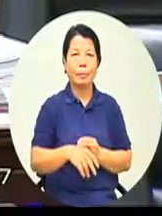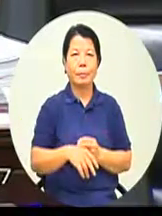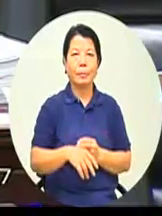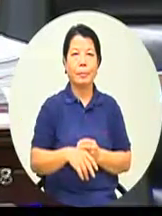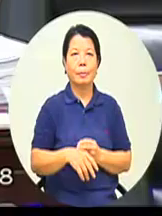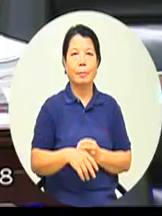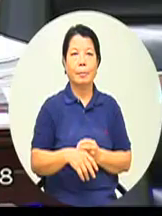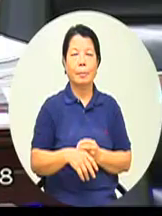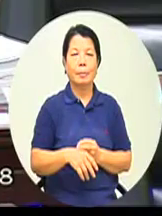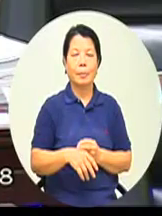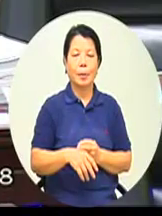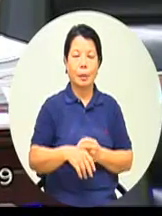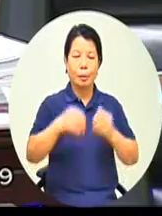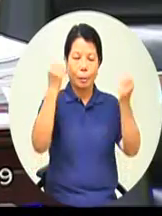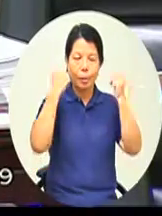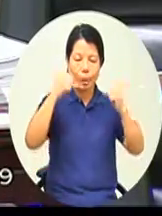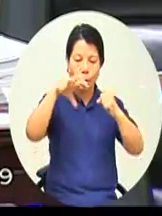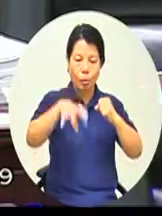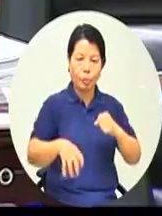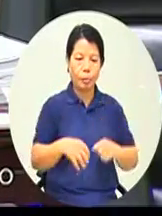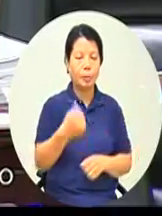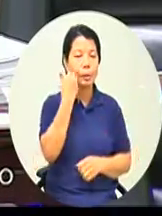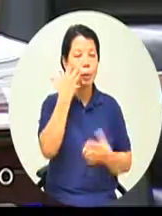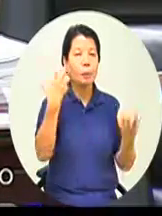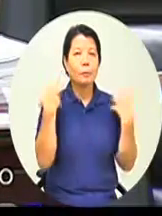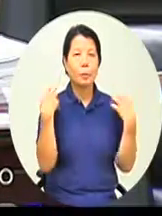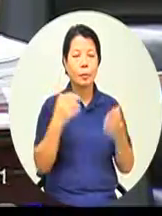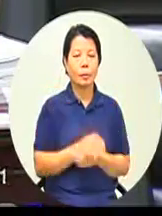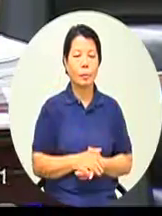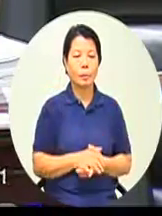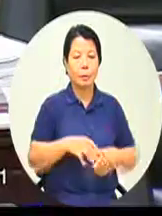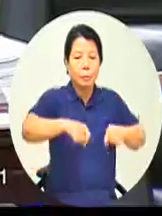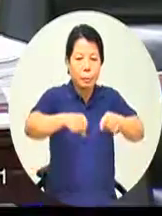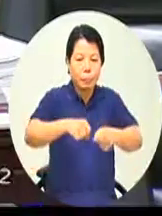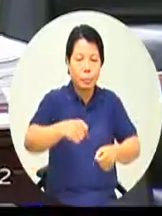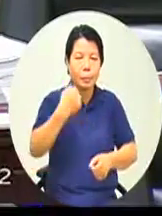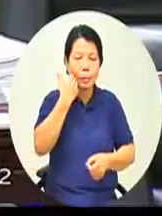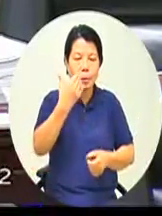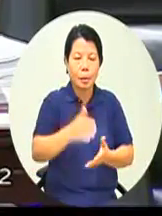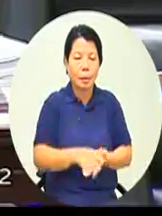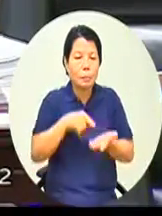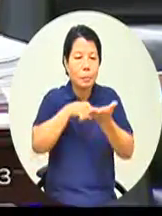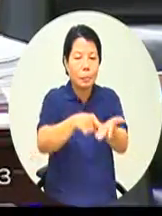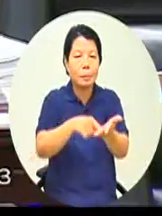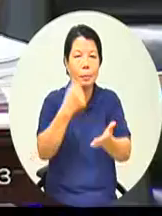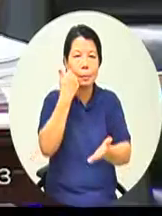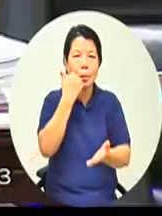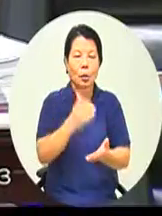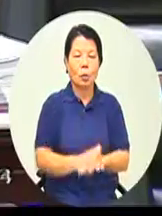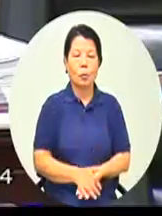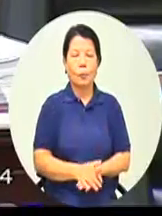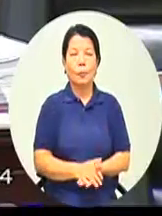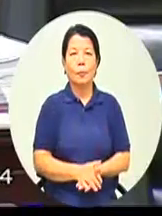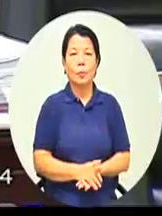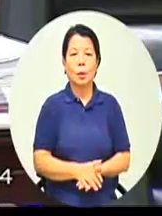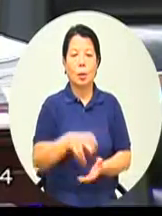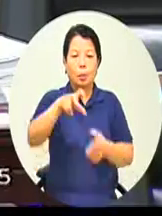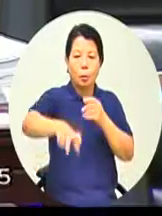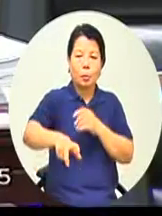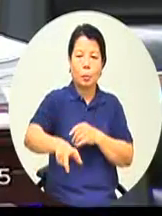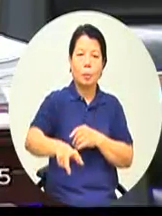这是啥个了？啥个职务？啥物客出来？啊，啥物甲送申请的？那我先请那处长